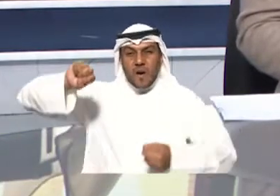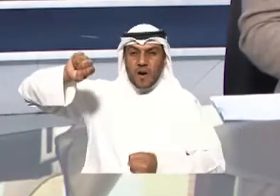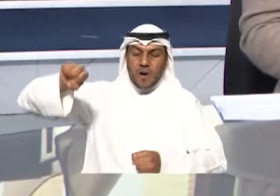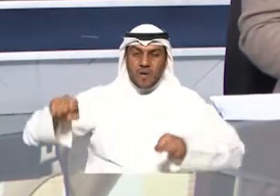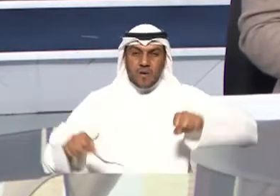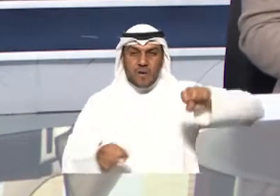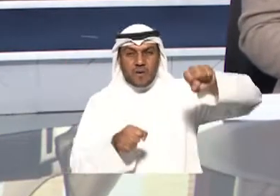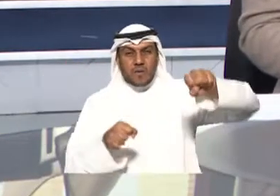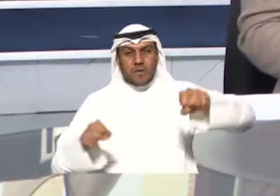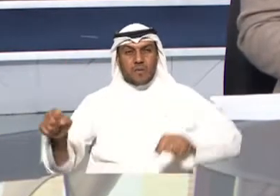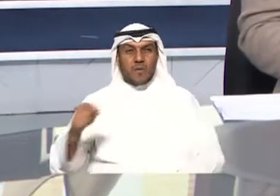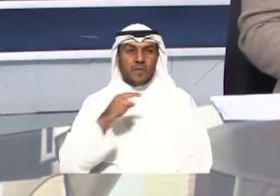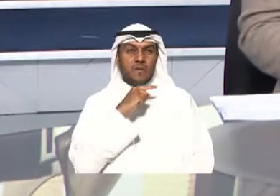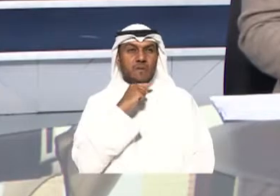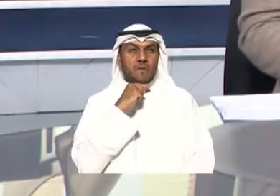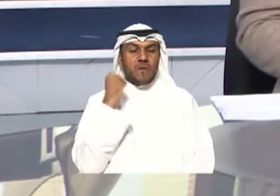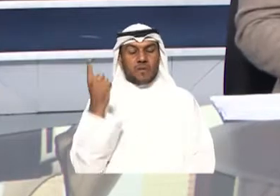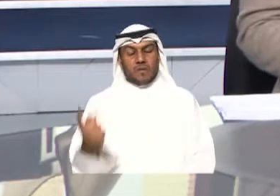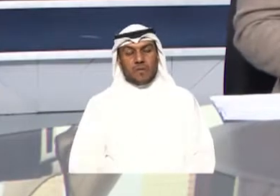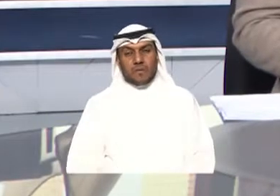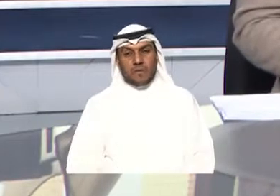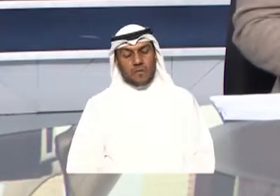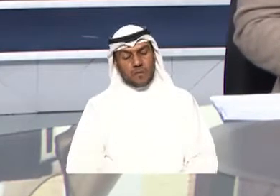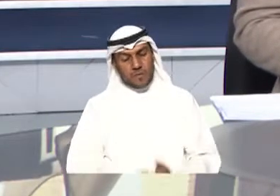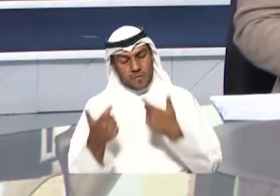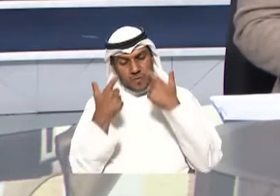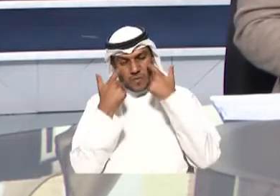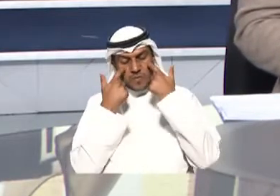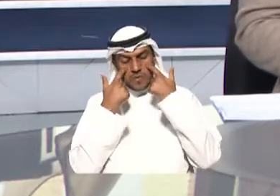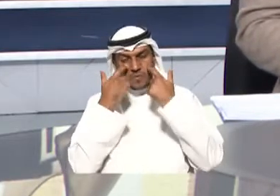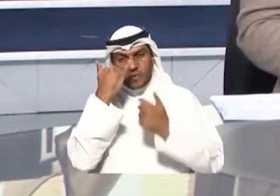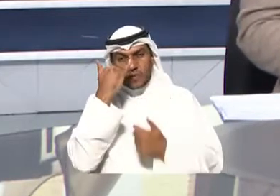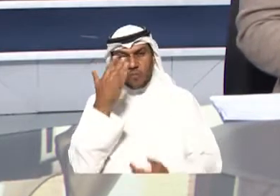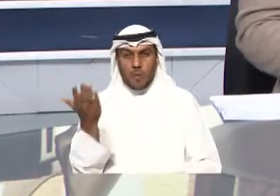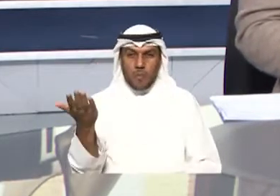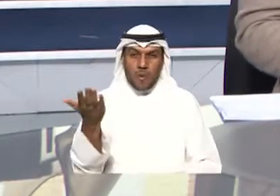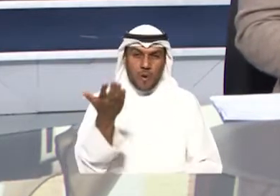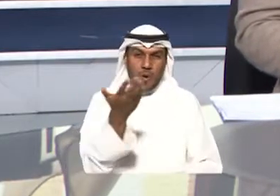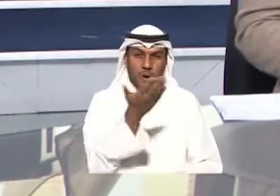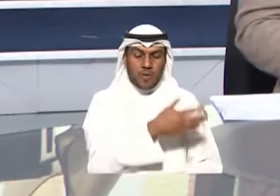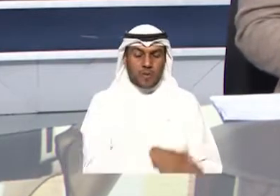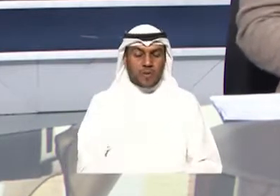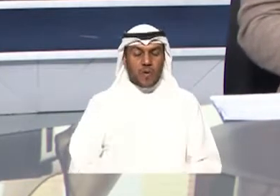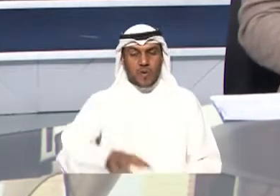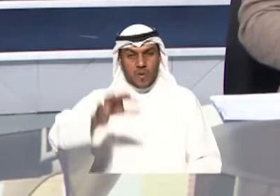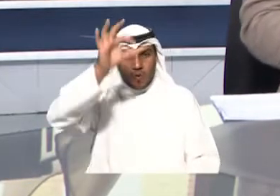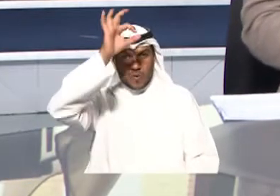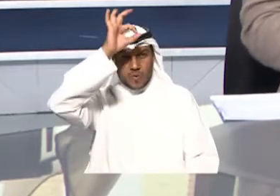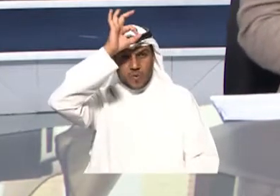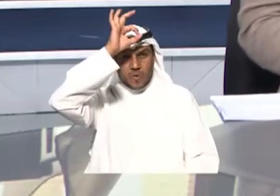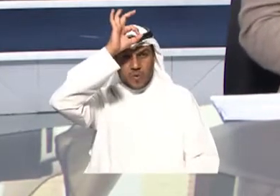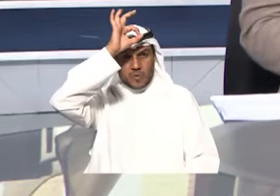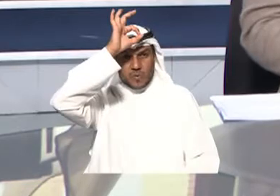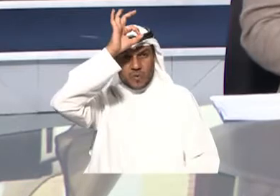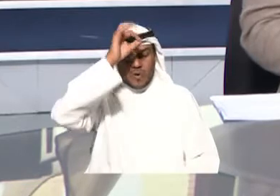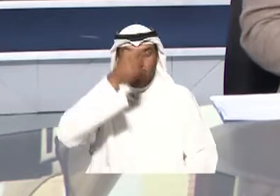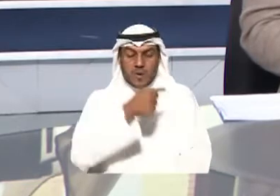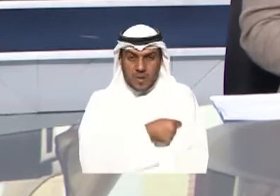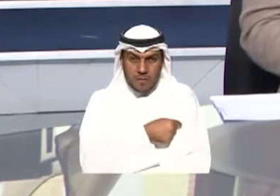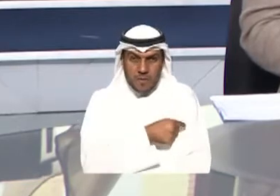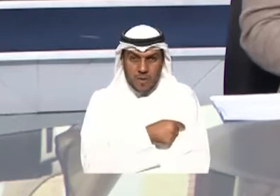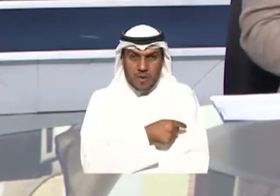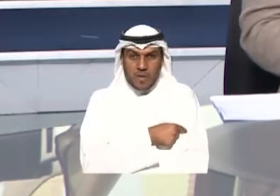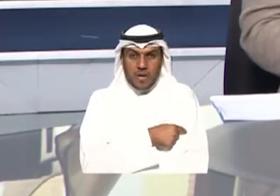خطرا عليهم وسط إقبال غير مسبوق من قبل الشباب. نعم، أكثر البلاغات التي تستقبلها إدارة الطوارئ الطبية خلال